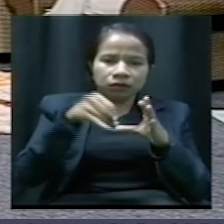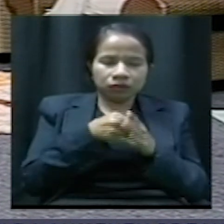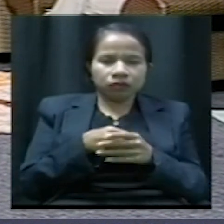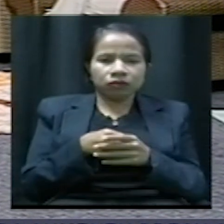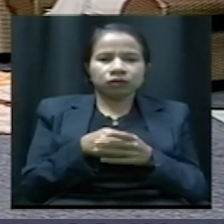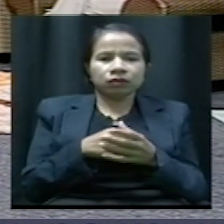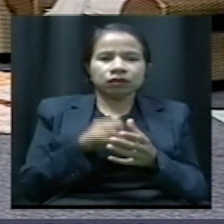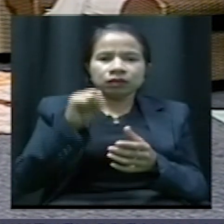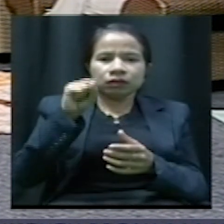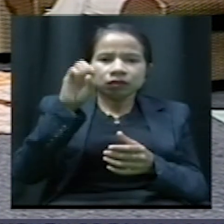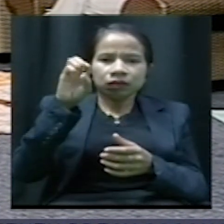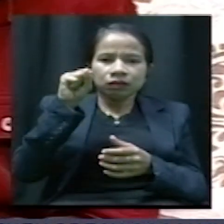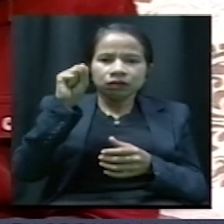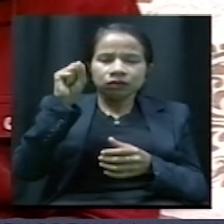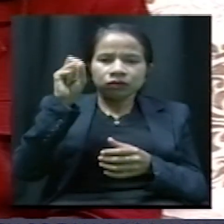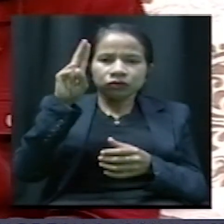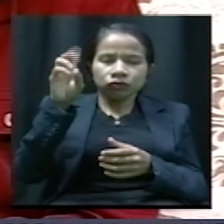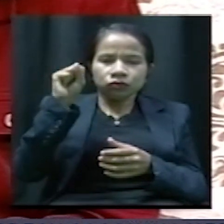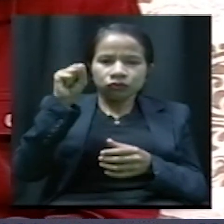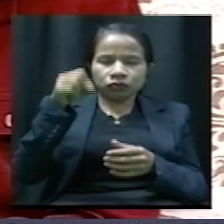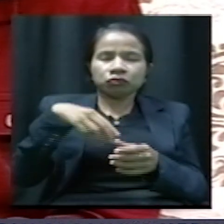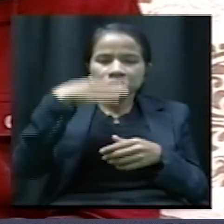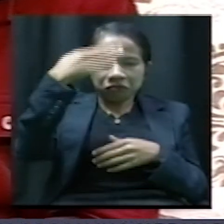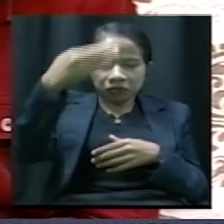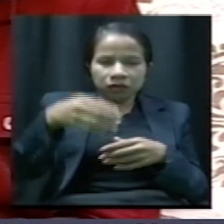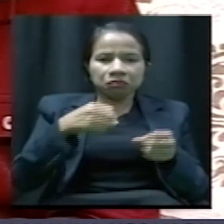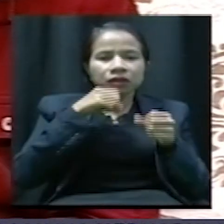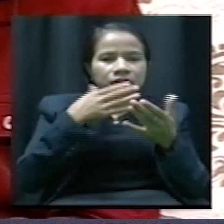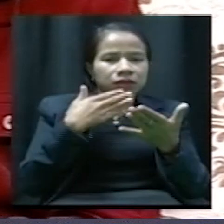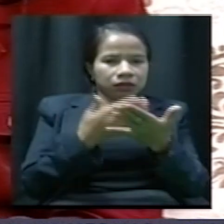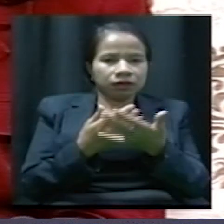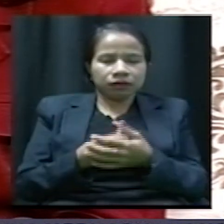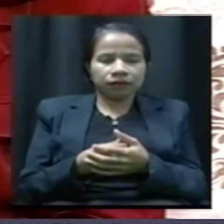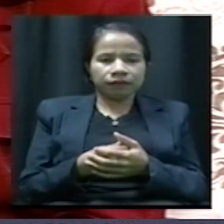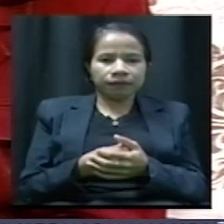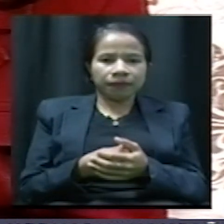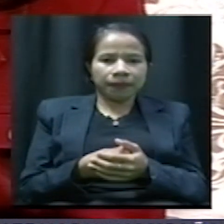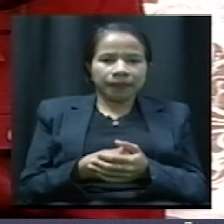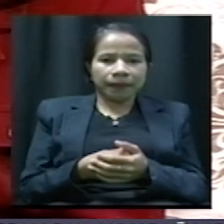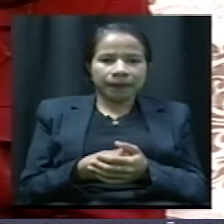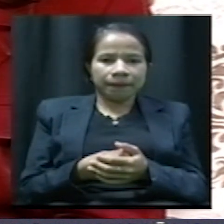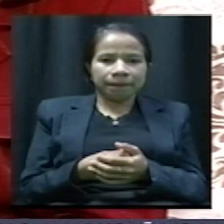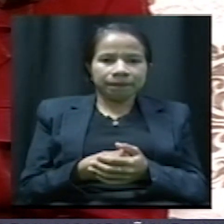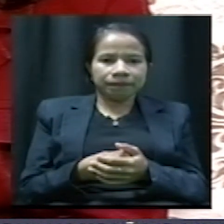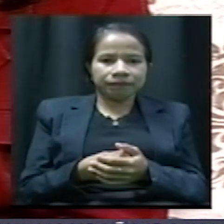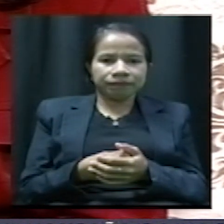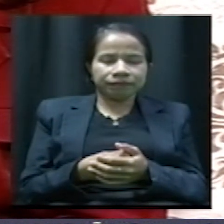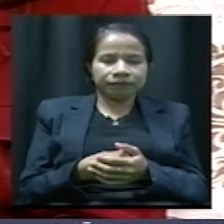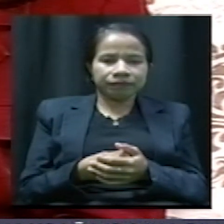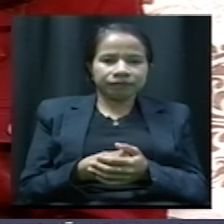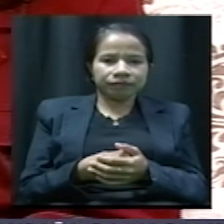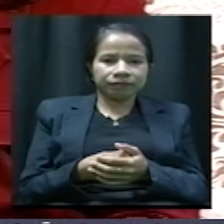hirak census ida tuir maine planeamento ba census ida tuir maine bele dia kliutang tempo na fatin Se